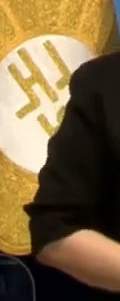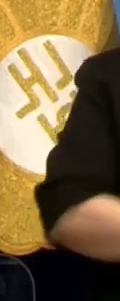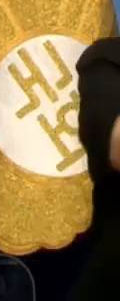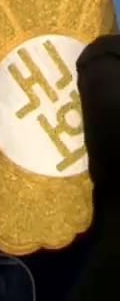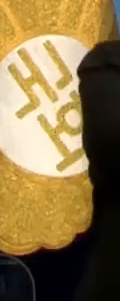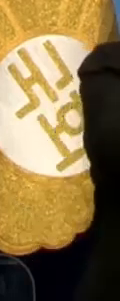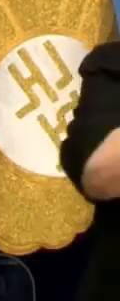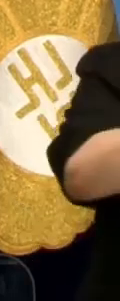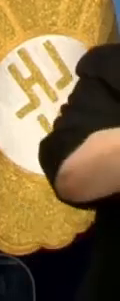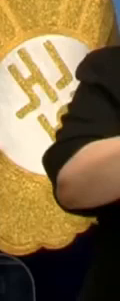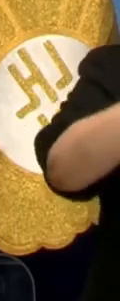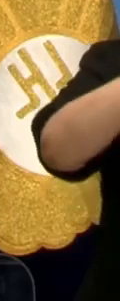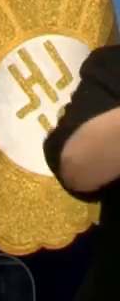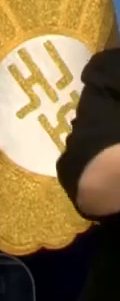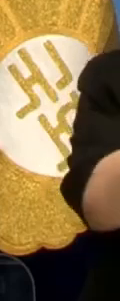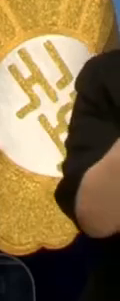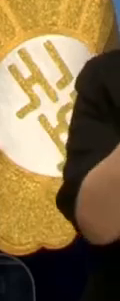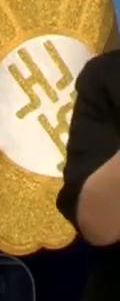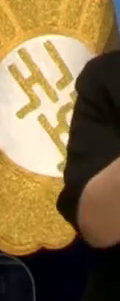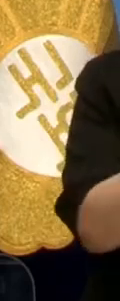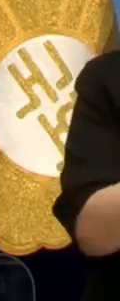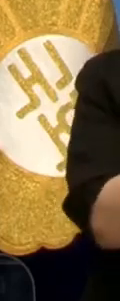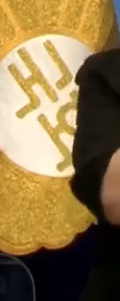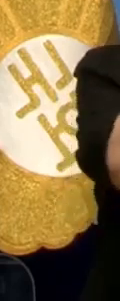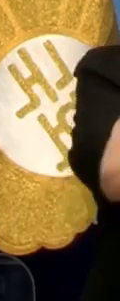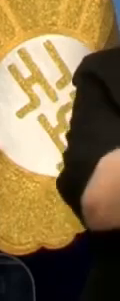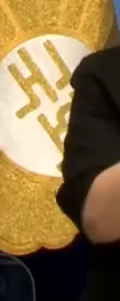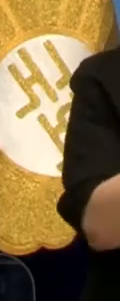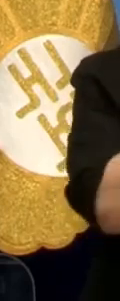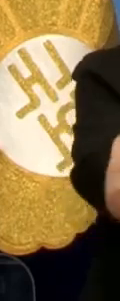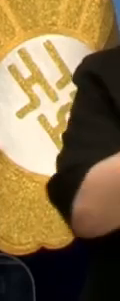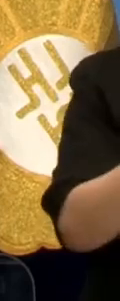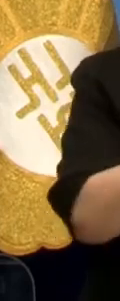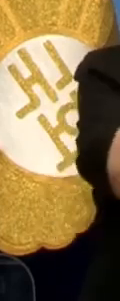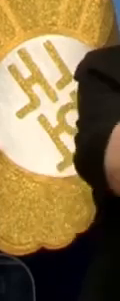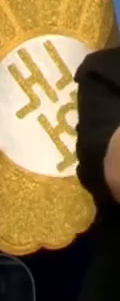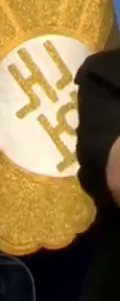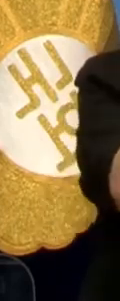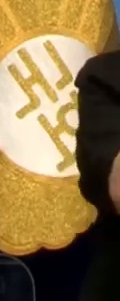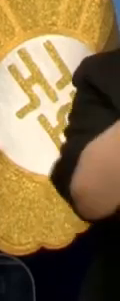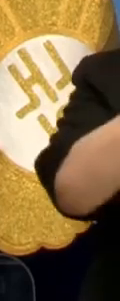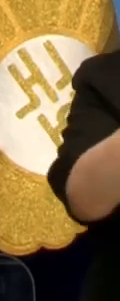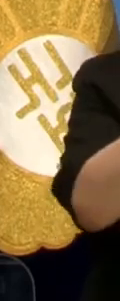재정의 효율을 두 배로 만드는 일석이조의 복합정책입니다.